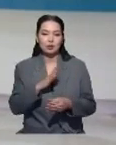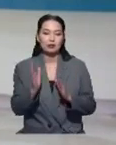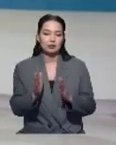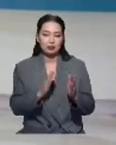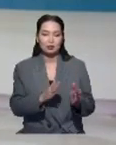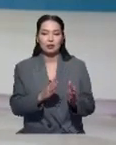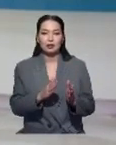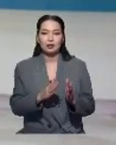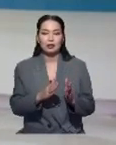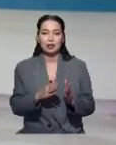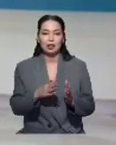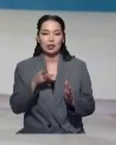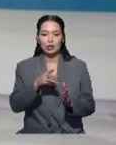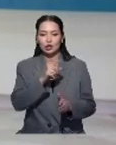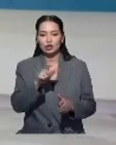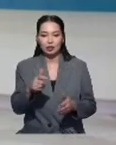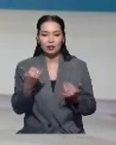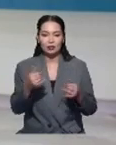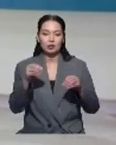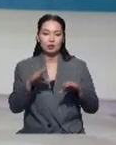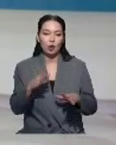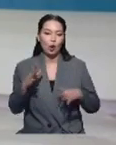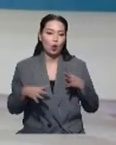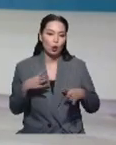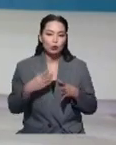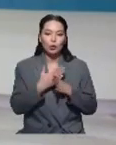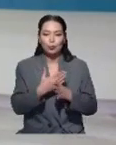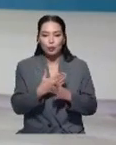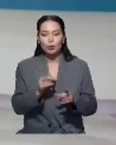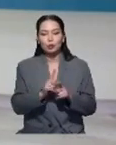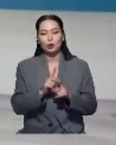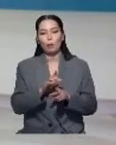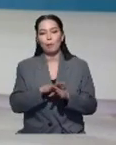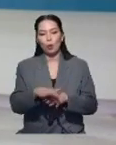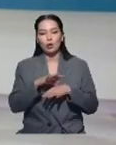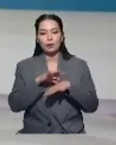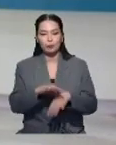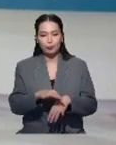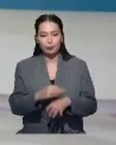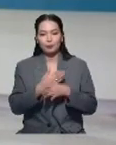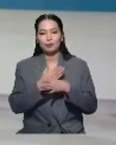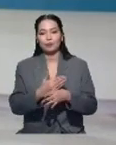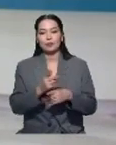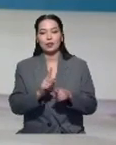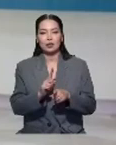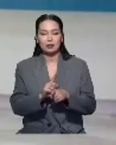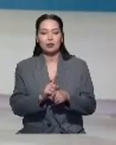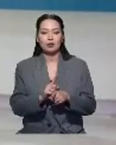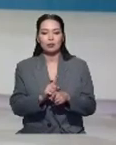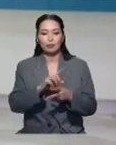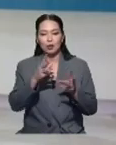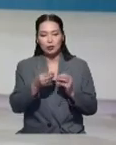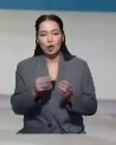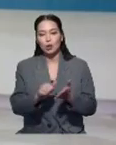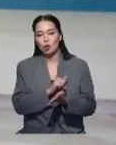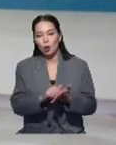человек. В основном это бесплатные юридические консультации, полное юридическое сопровождение, помощь в медиативном соглашении, помощь в оформлении